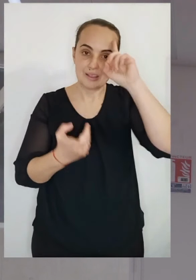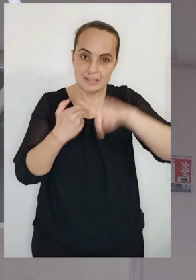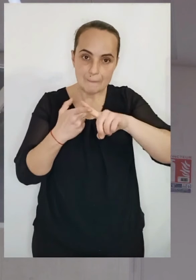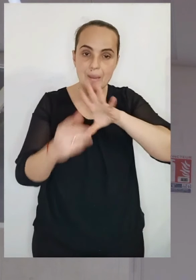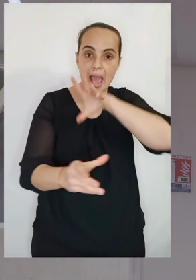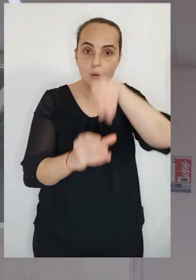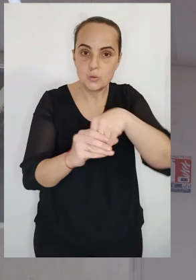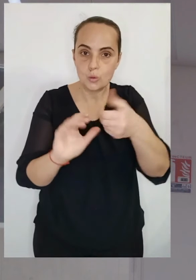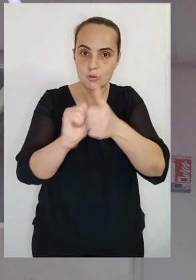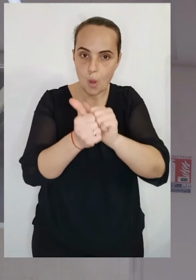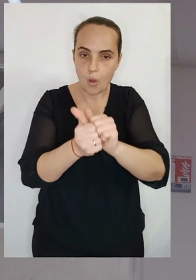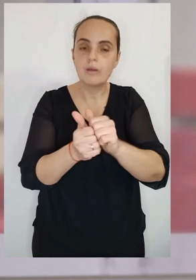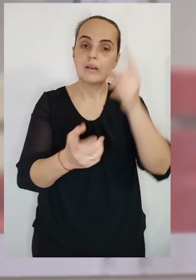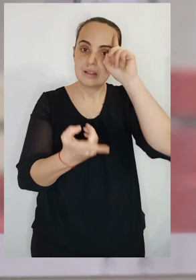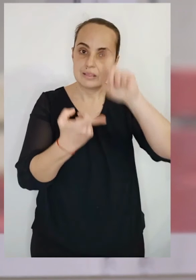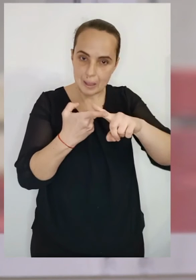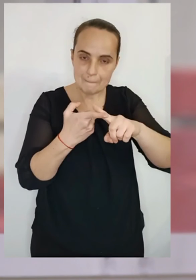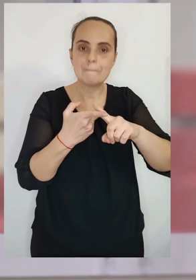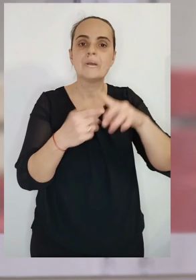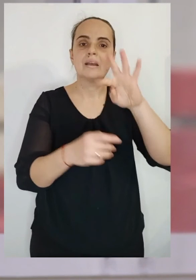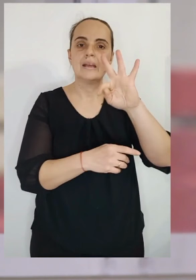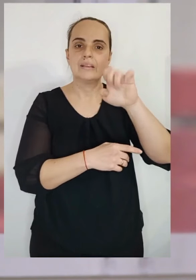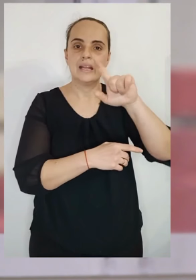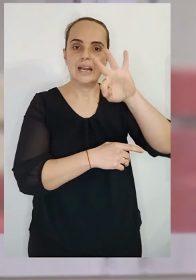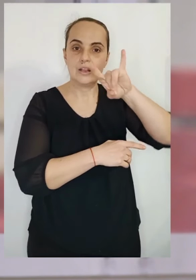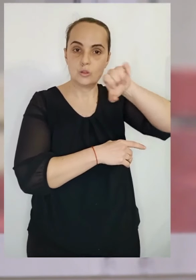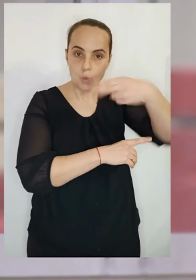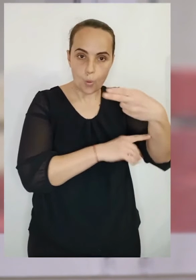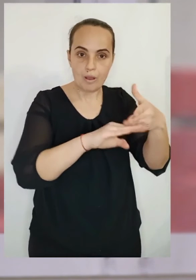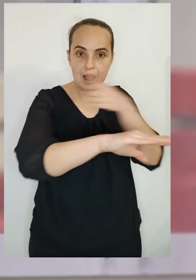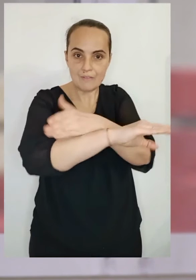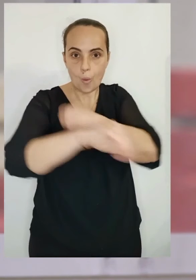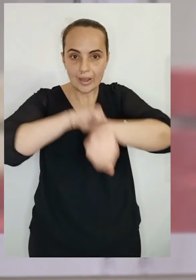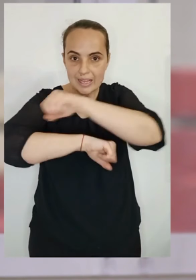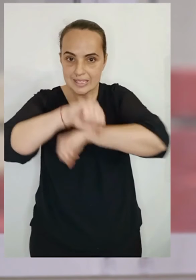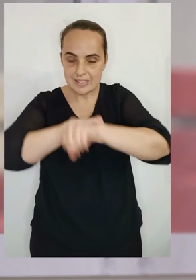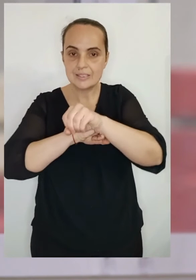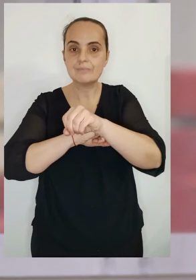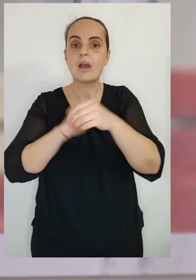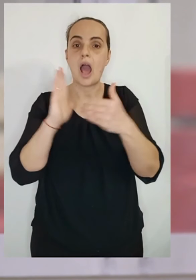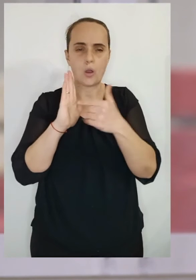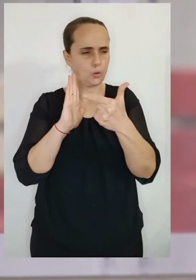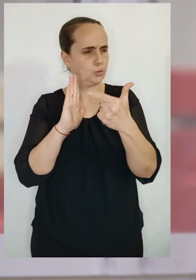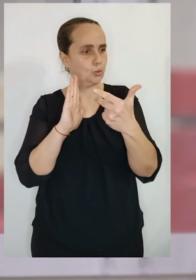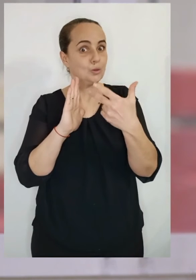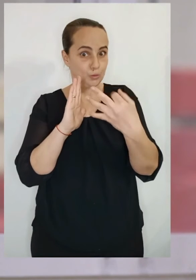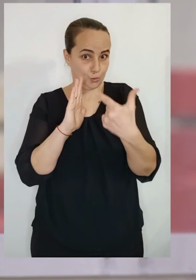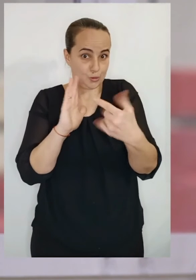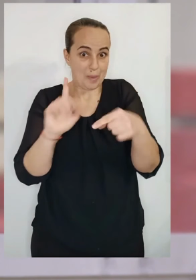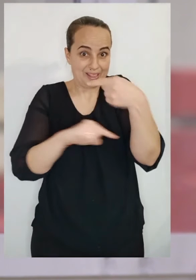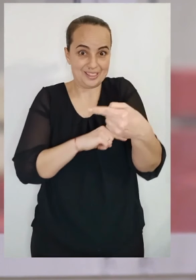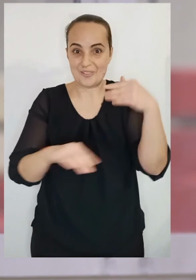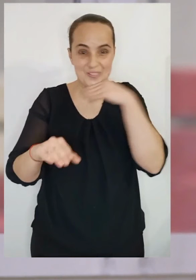thème de l'inclusion par le sport, puisqu'on était sur la semaine qui précédait le Téléthon. La prochaine, elle est dans deux semaines, le temps passe